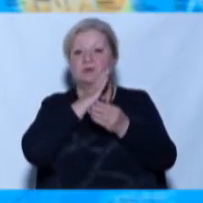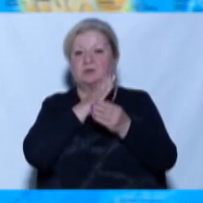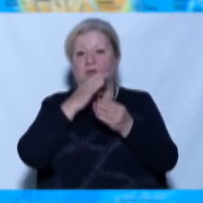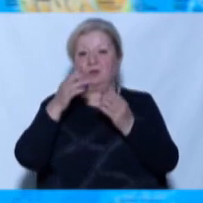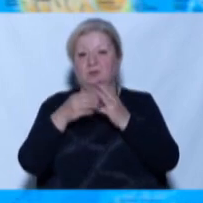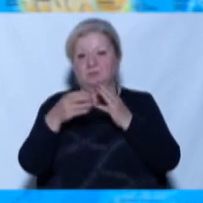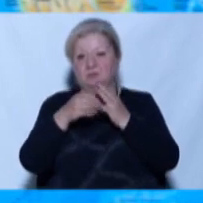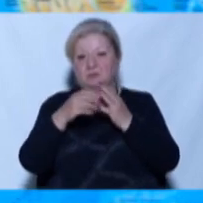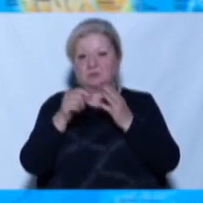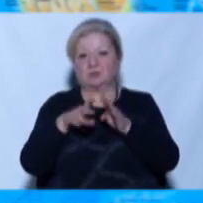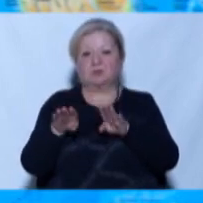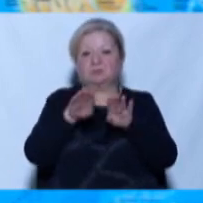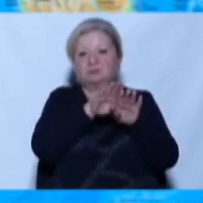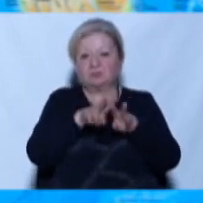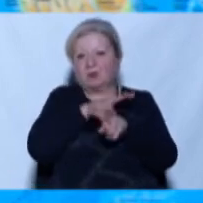იღებს წელიწადის